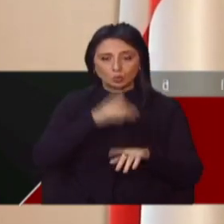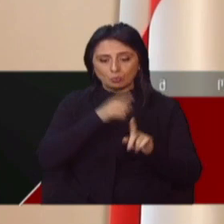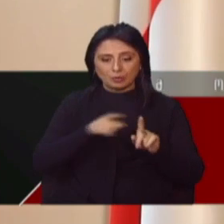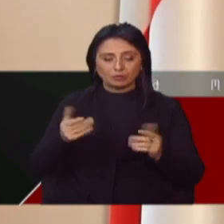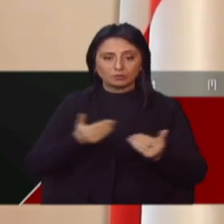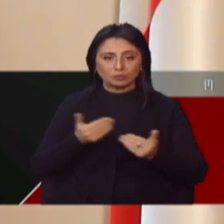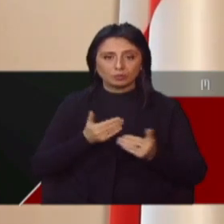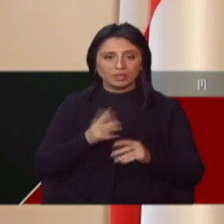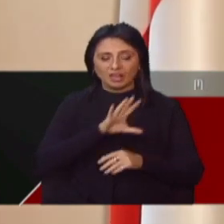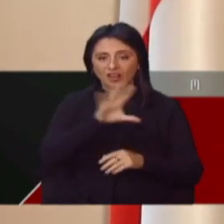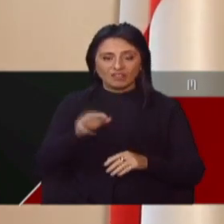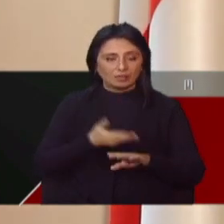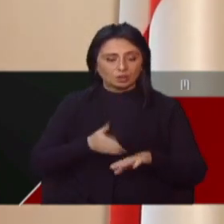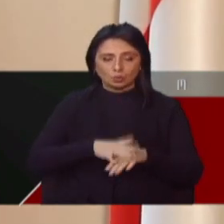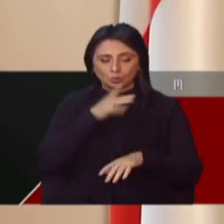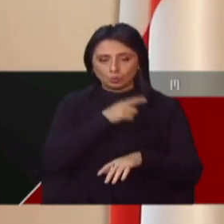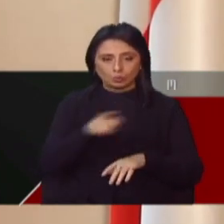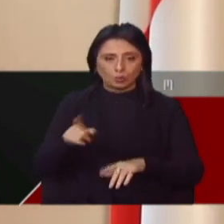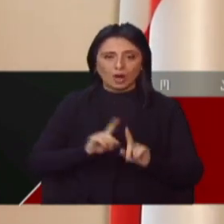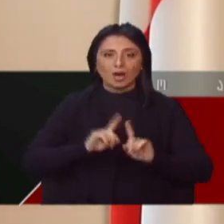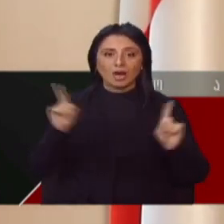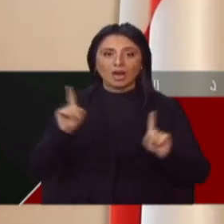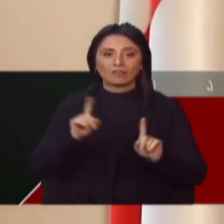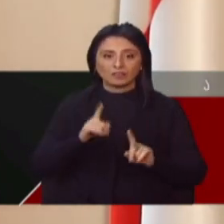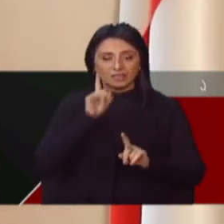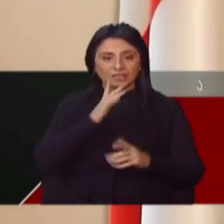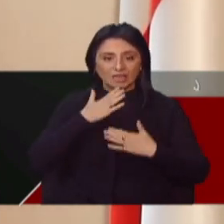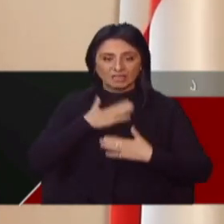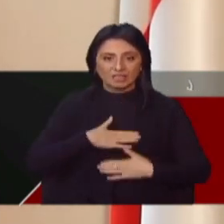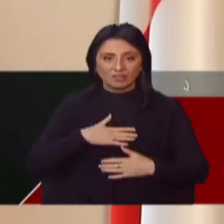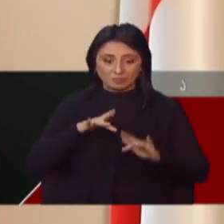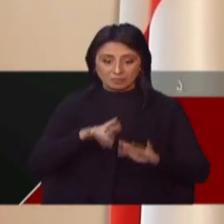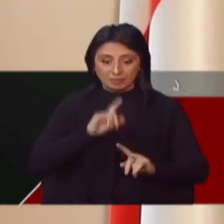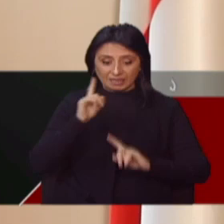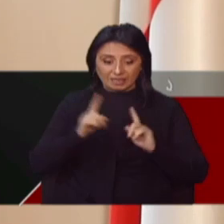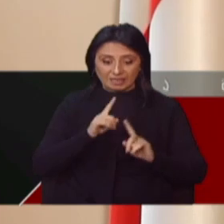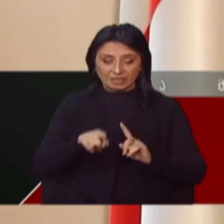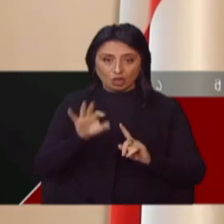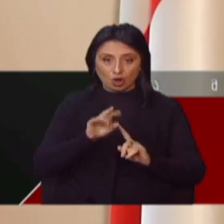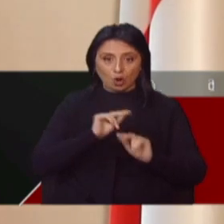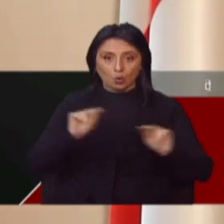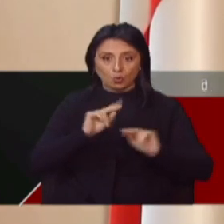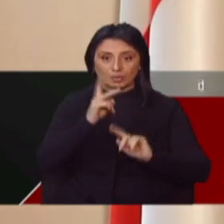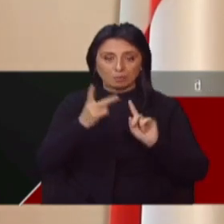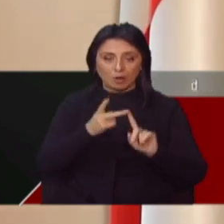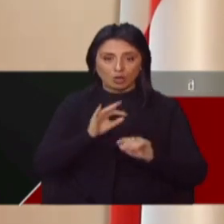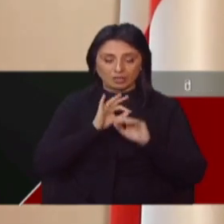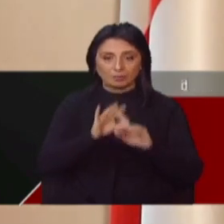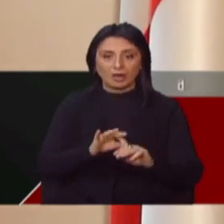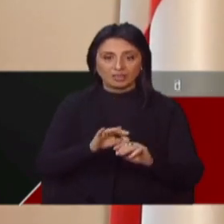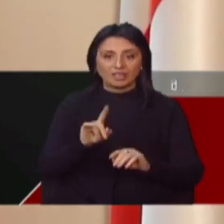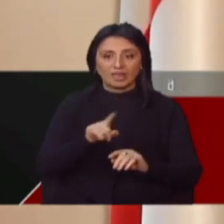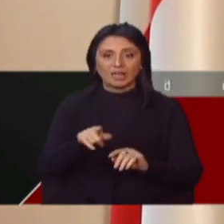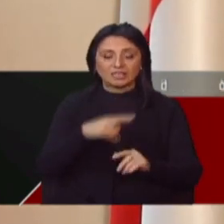პერიოდში ვცხოვრობთ. ყველასთვის რთული დროა. განსაკუთრებით სასიამოვნოა, რომ მიმდინარე წელს აღნიშნული კურსი მეორედ იმართება,